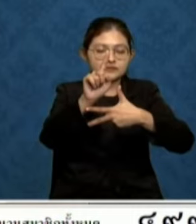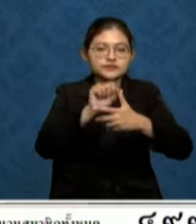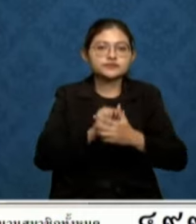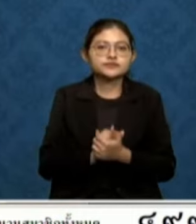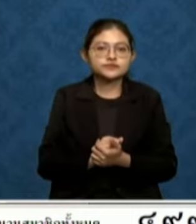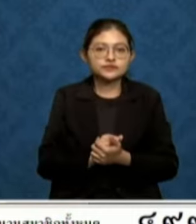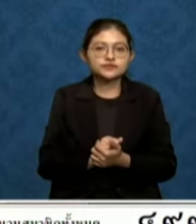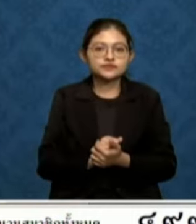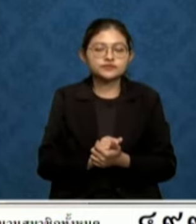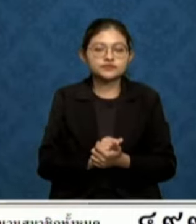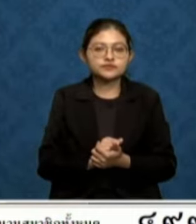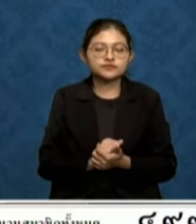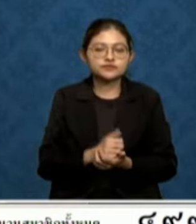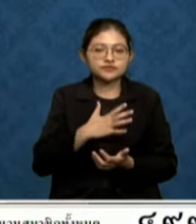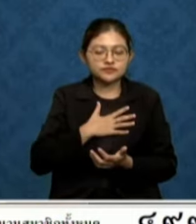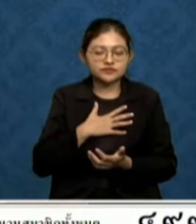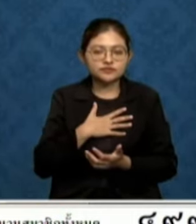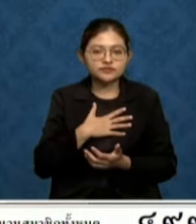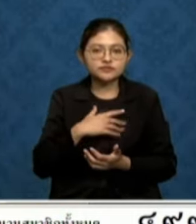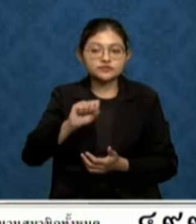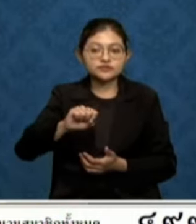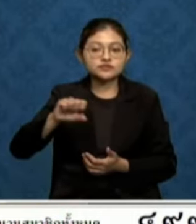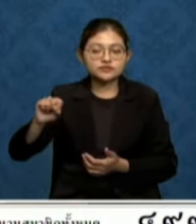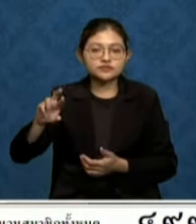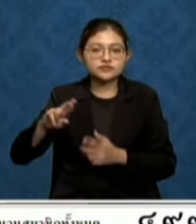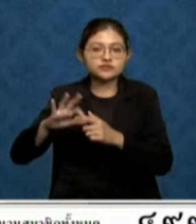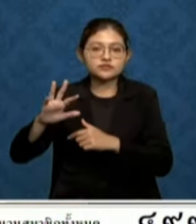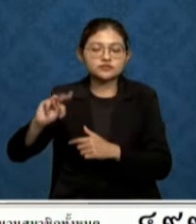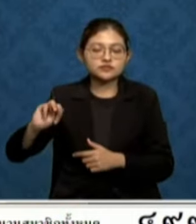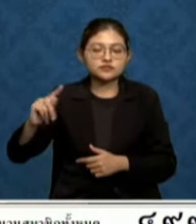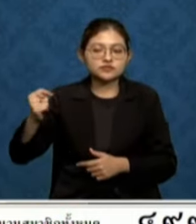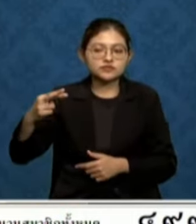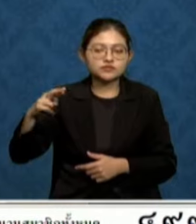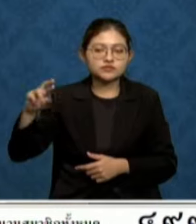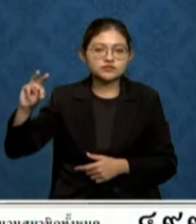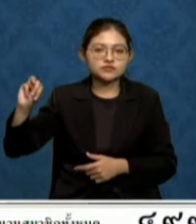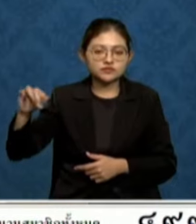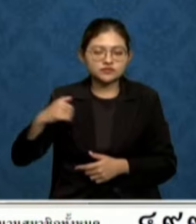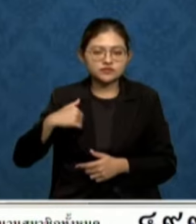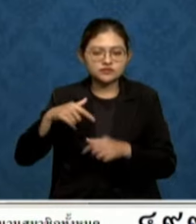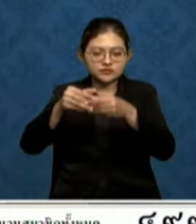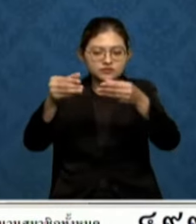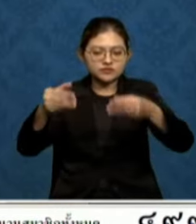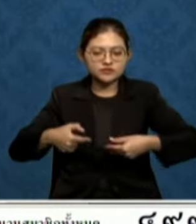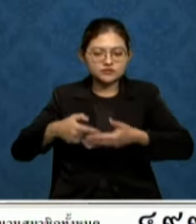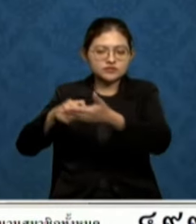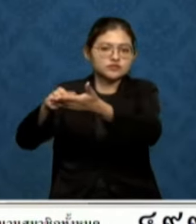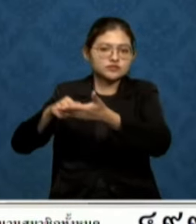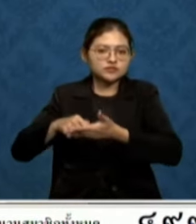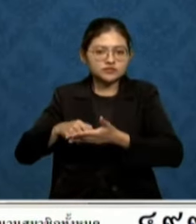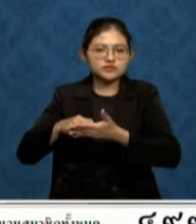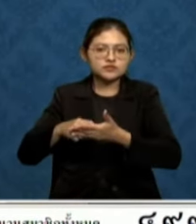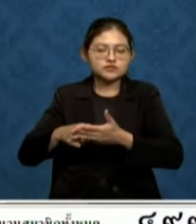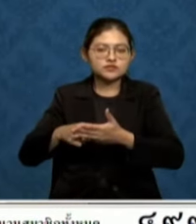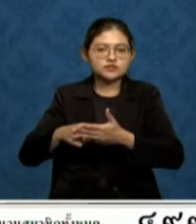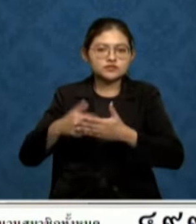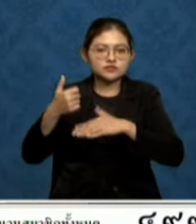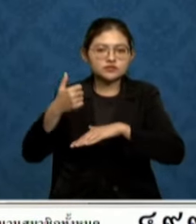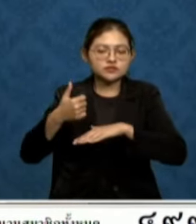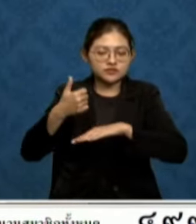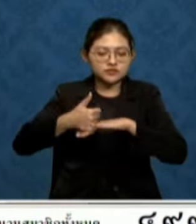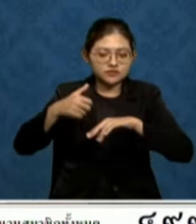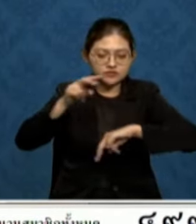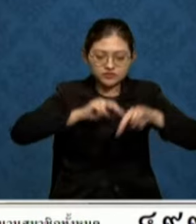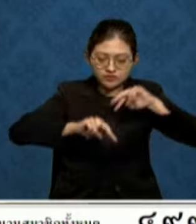ดิฉันและท่านส.ส.ร่มธรรมขำนุรักษ์ได้รับหนังสือจากนายราเชษฐ์ดำเมงกำนันตำบลตะโหมดอำเภอตะโหม